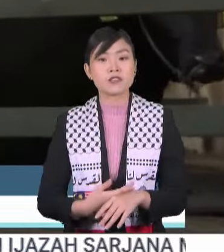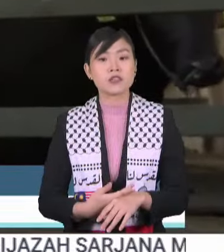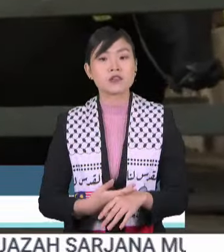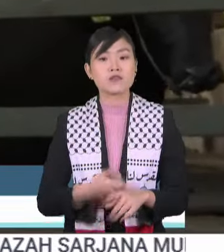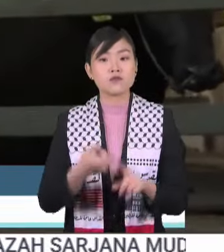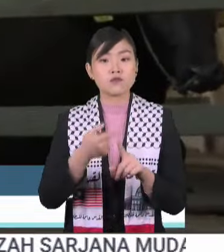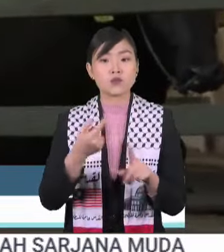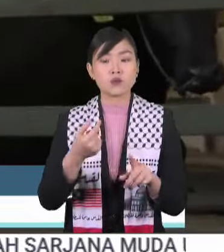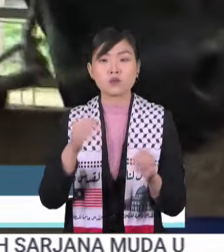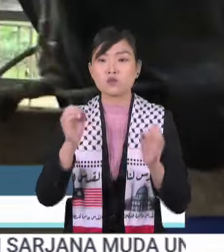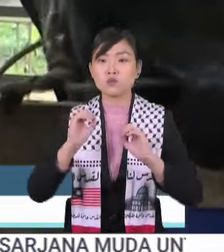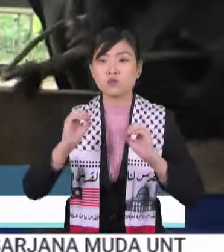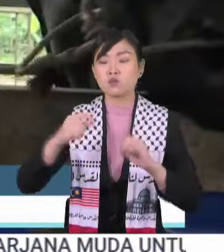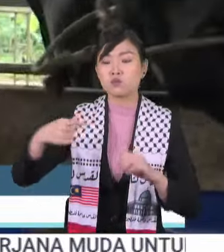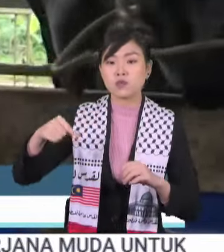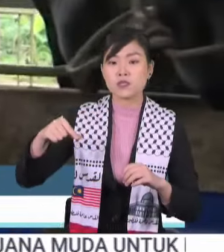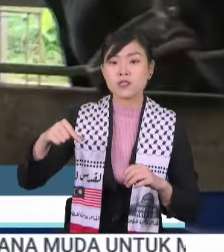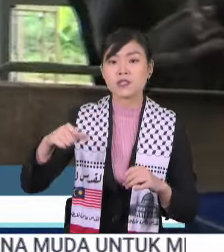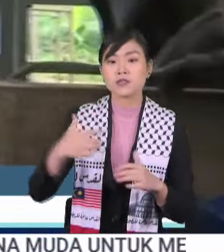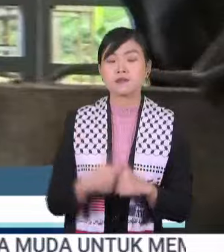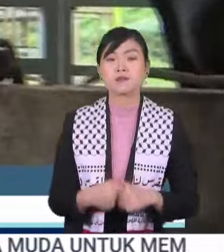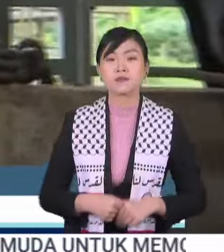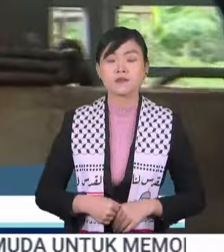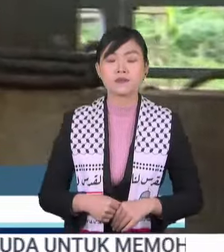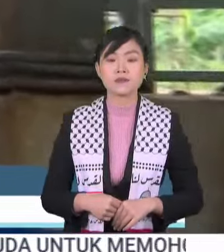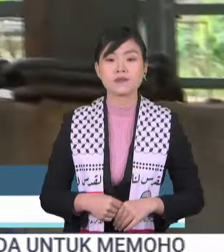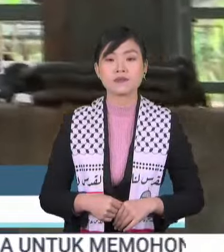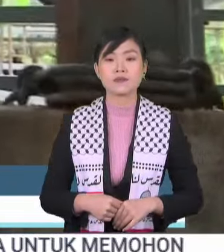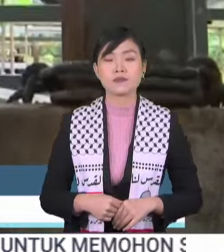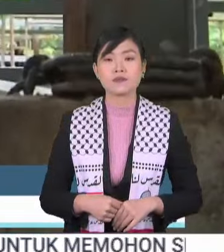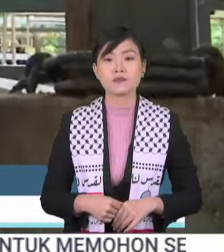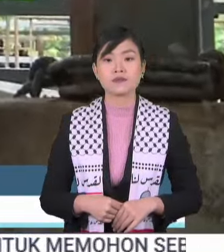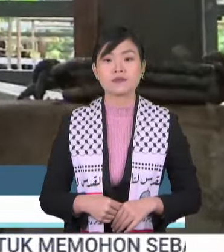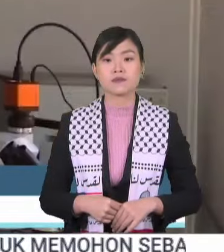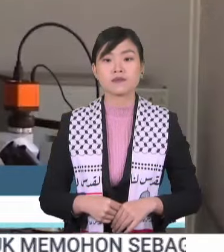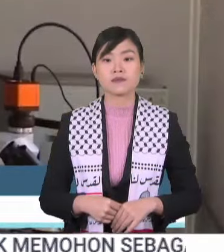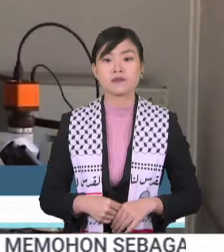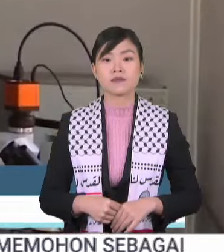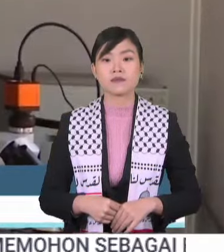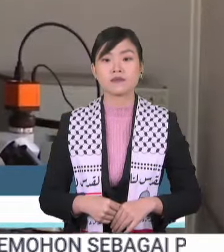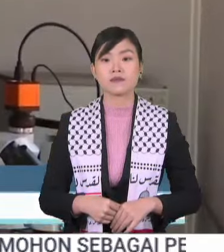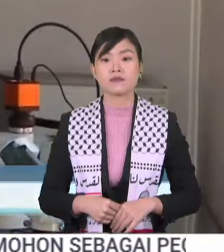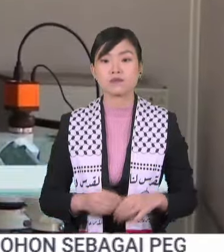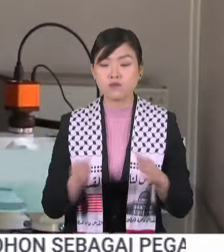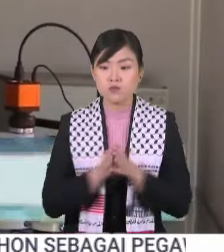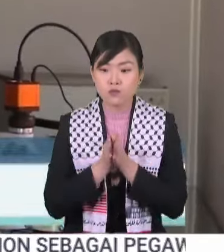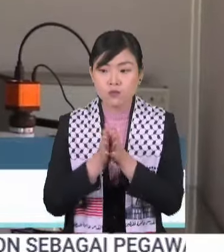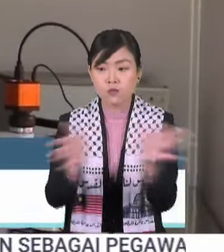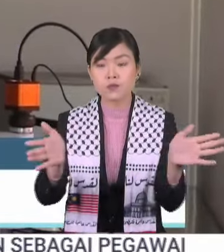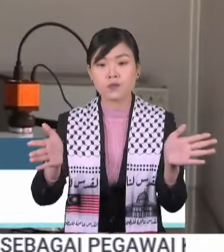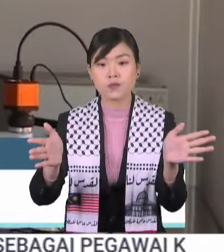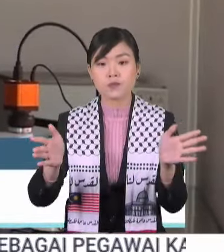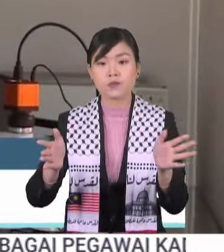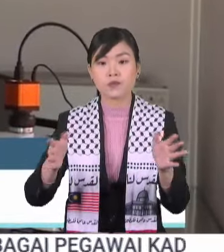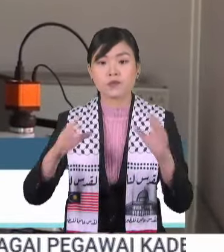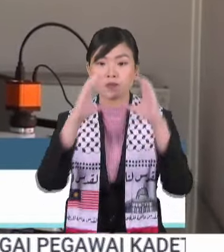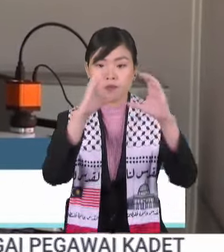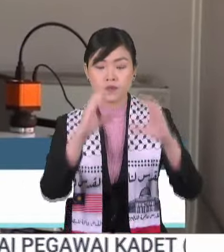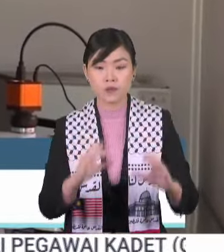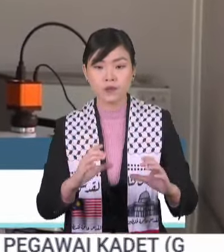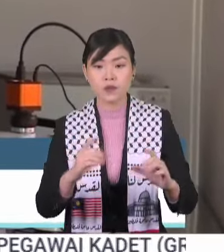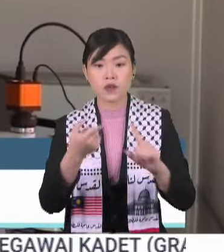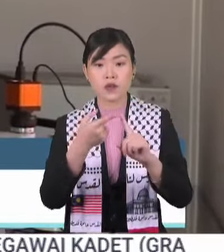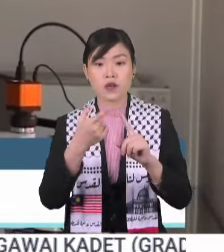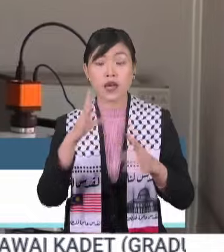berkualiti sebagai ibu tumpang dengan mengembangkan lagi teknik dan gabungan daripada semua